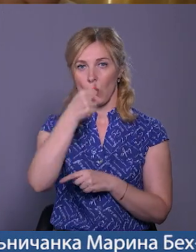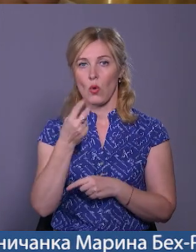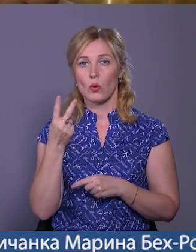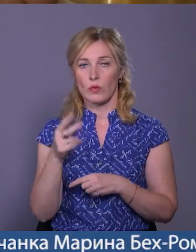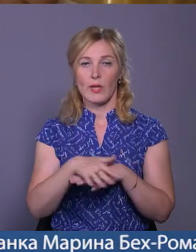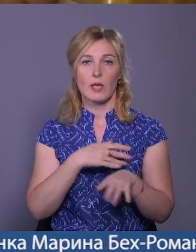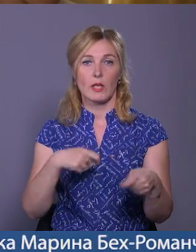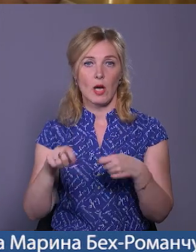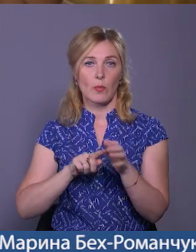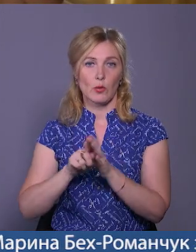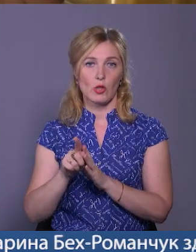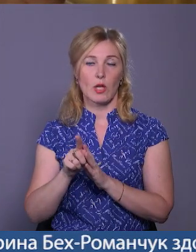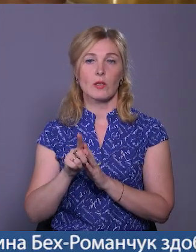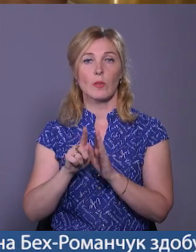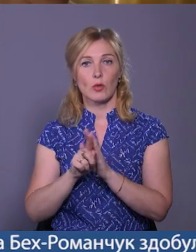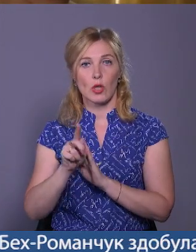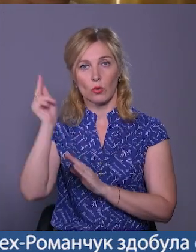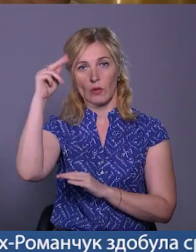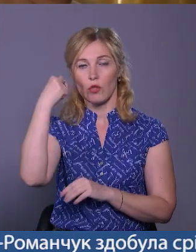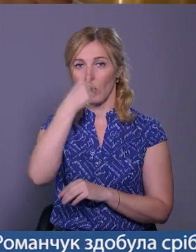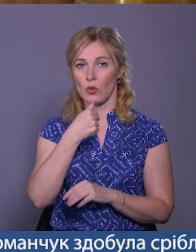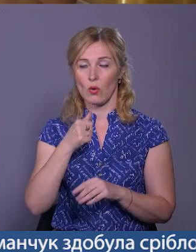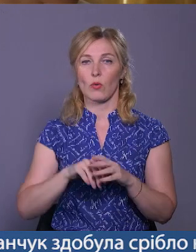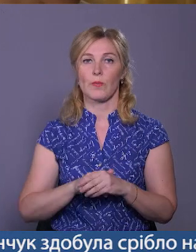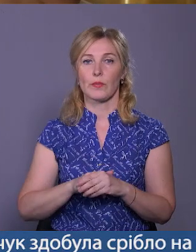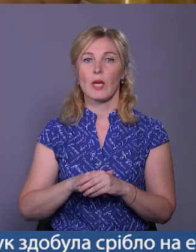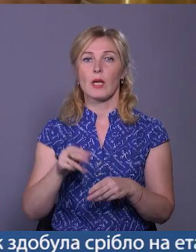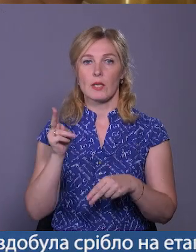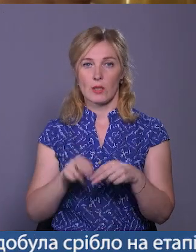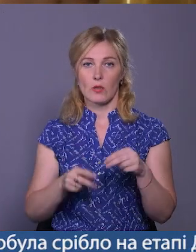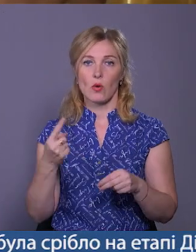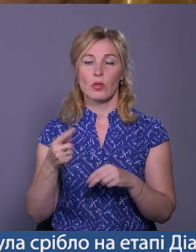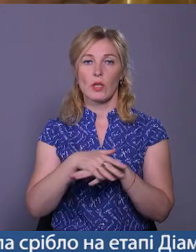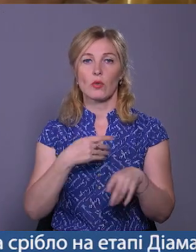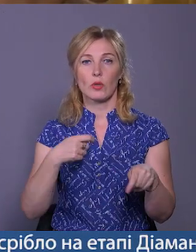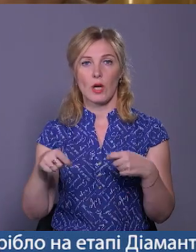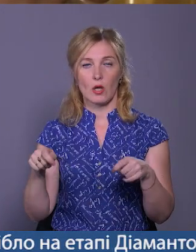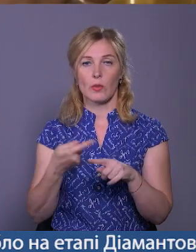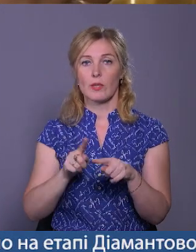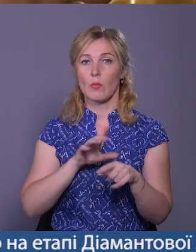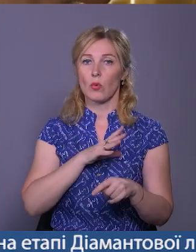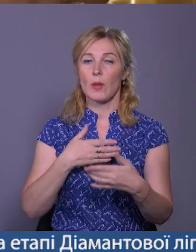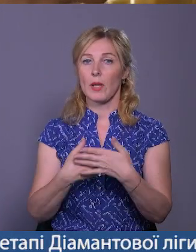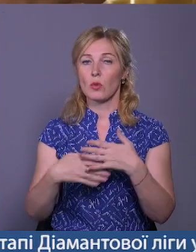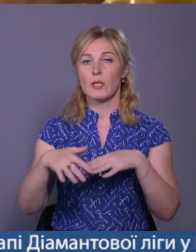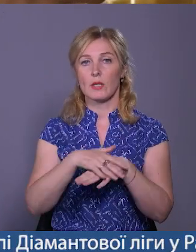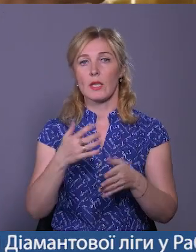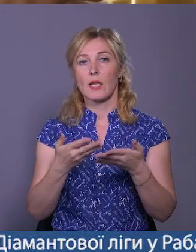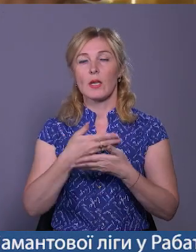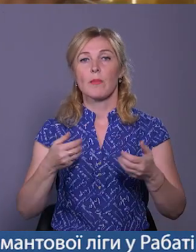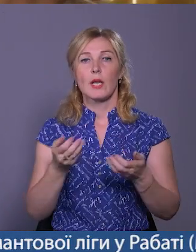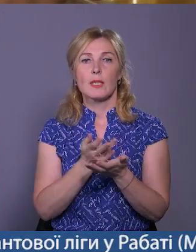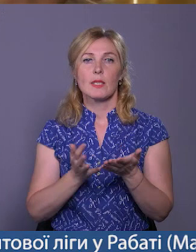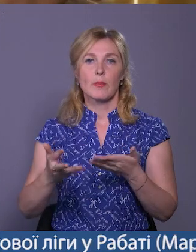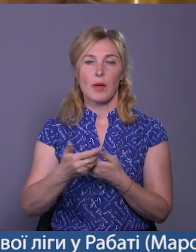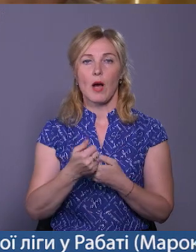одна почалась на початку навчального року і навчальний рік закінчився однією з ярмарок це були благодійні ярмарки на яких ми зібрали